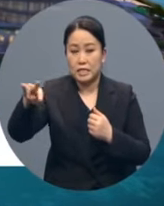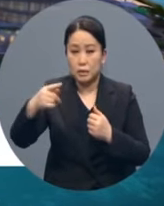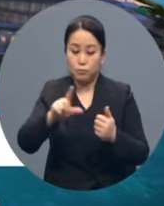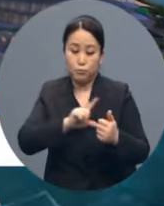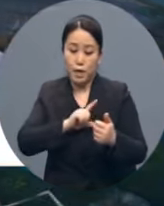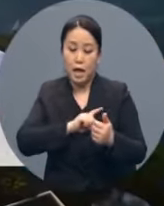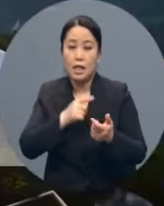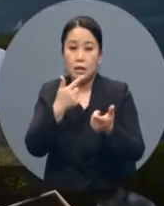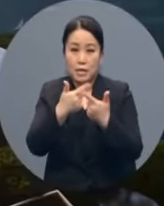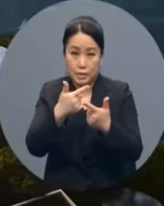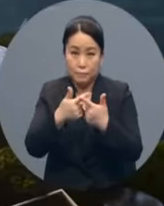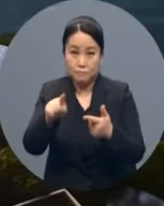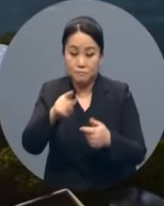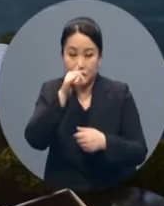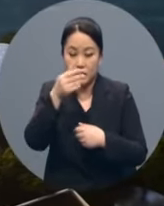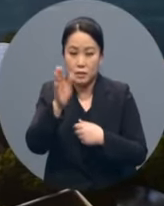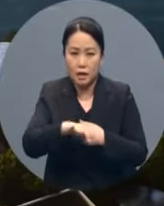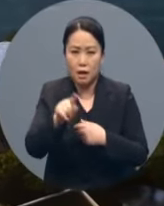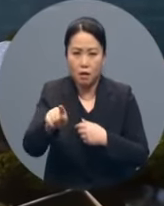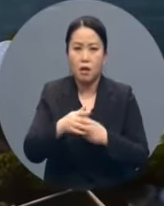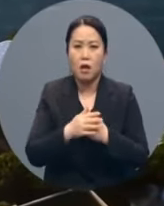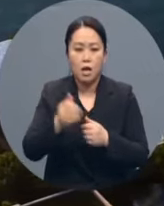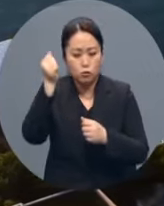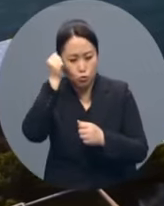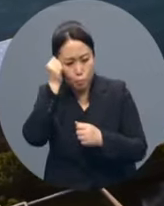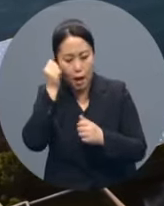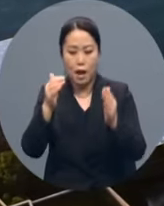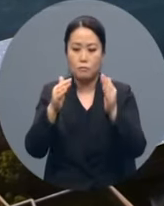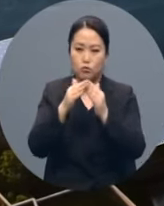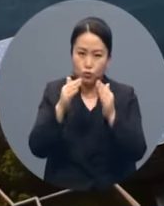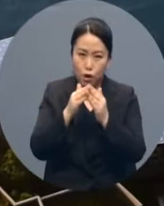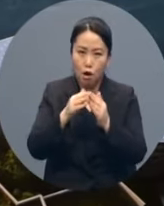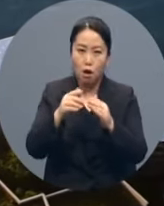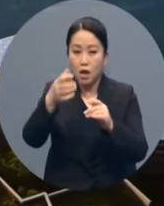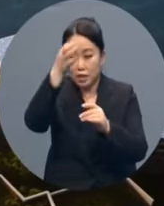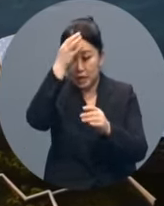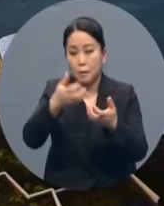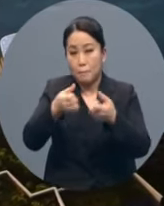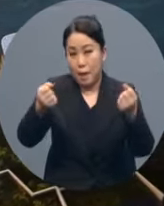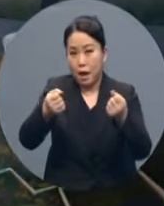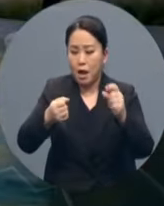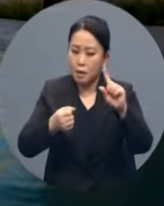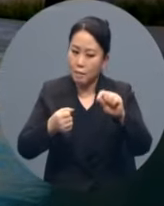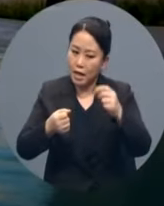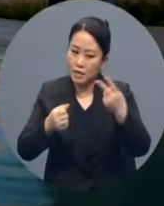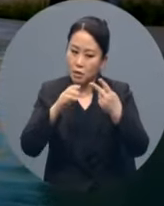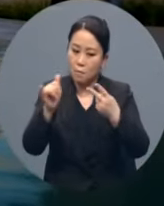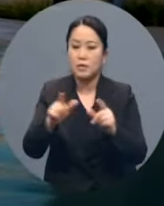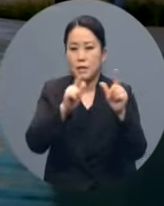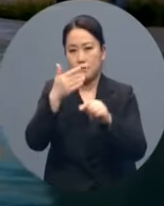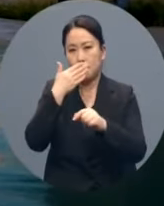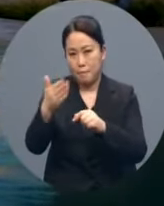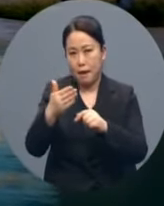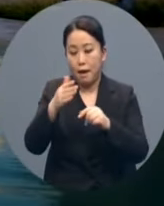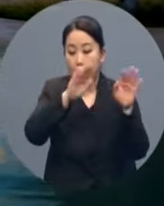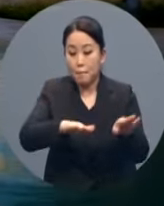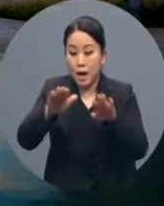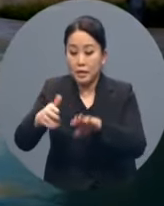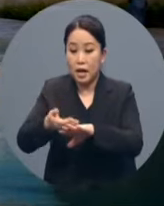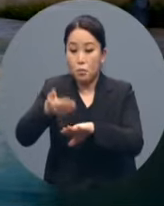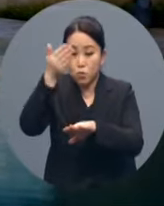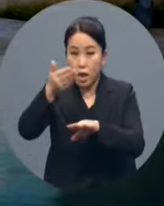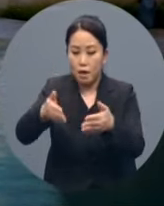구성됩니다. 숙박과 주거 등 기능이 분리돼 있습니다. 12,000명을 수용할 수 있는 규모로 바닷길을 따라 시설을 더